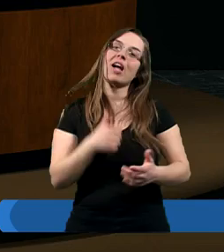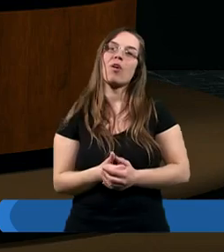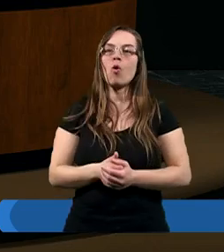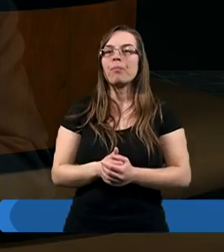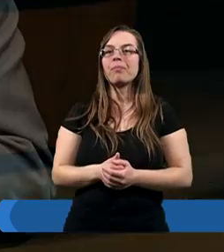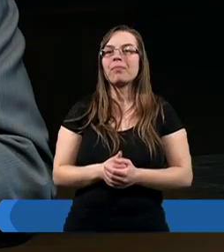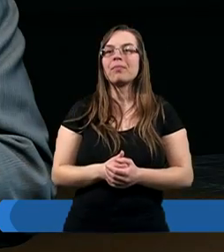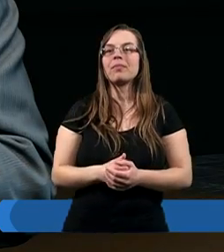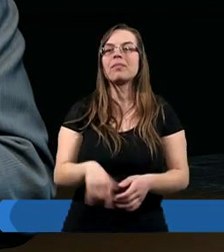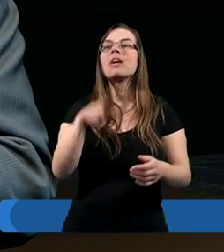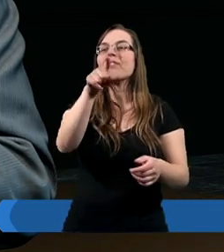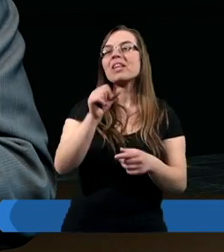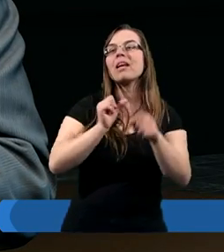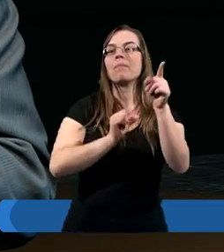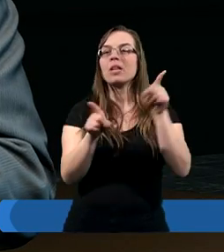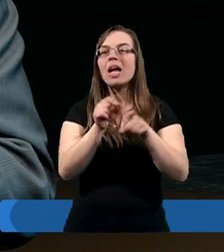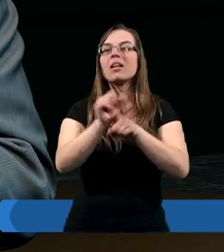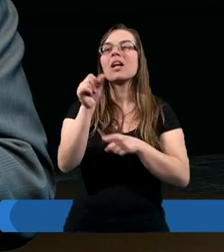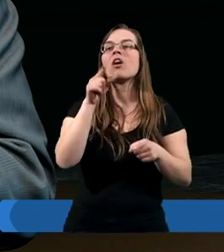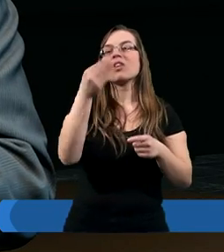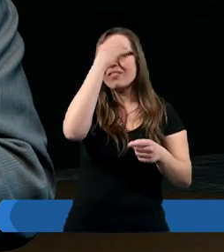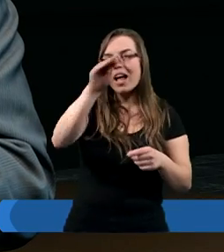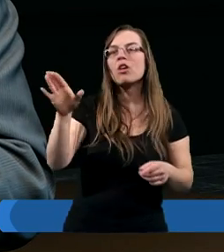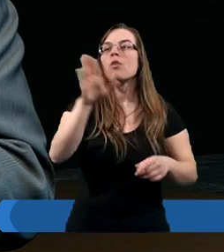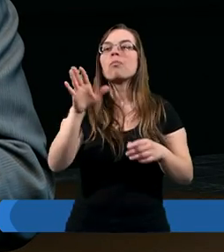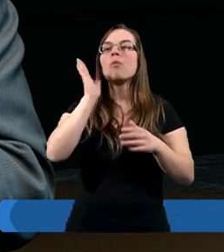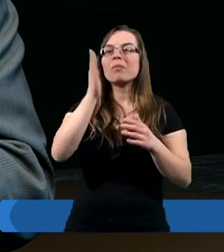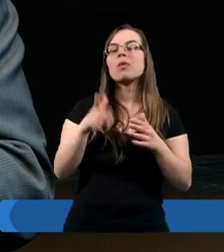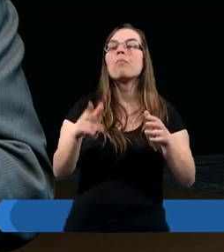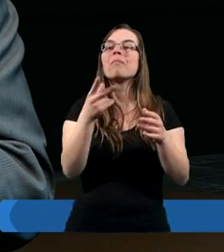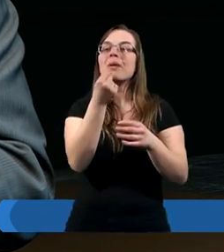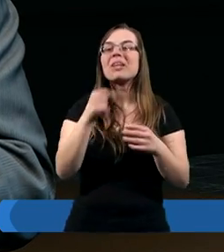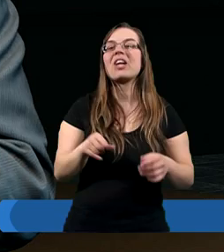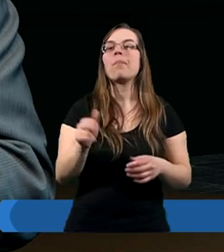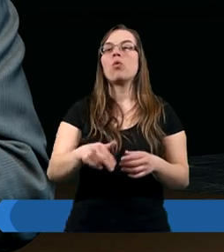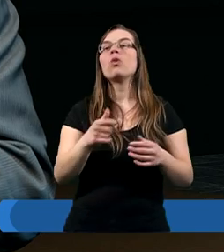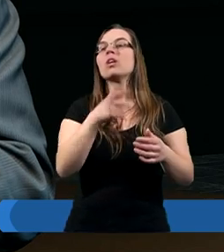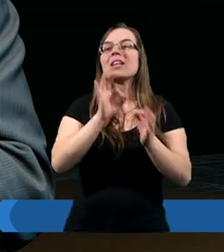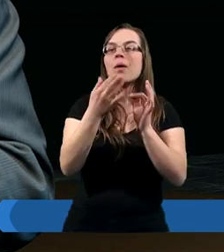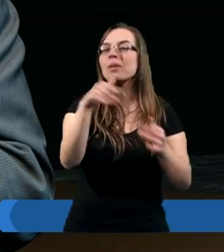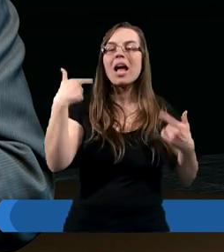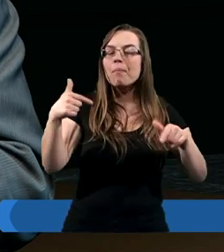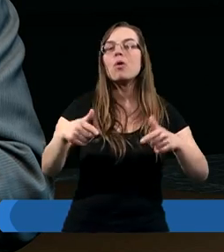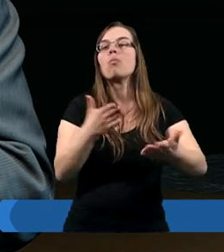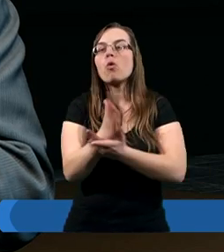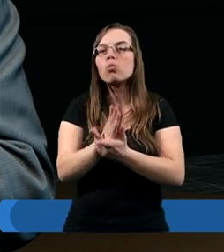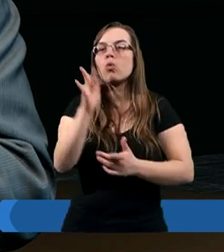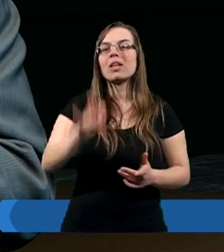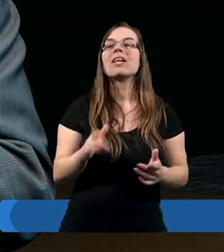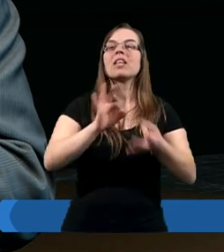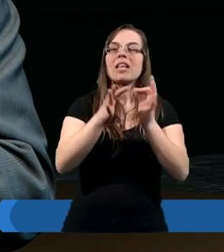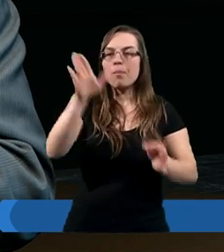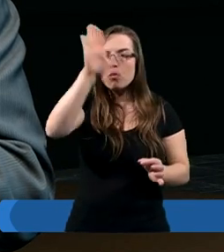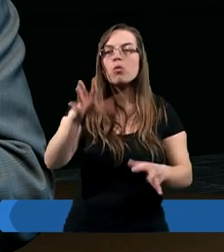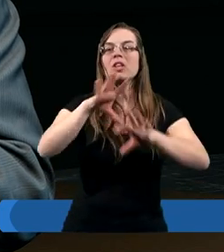21. W nim też poszedł i zwiastował duchom będącym w więzieniu, które niegdyś były nieposłuszne.